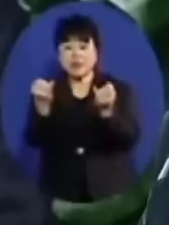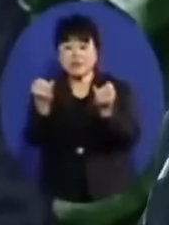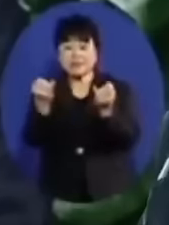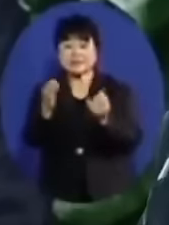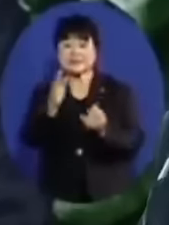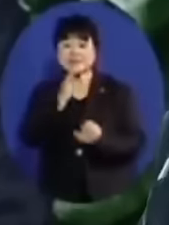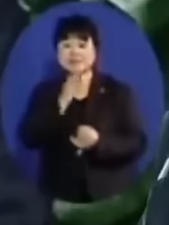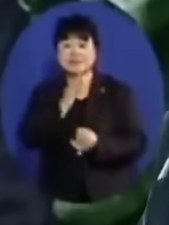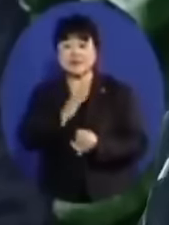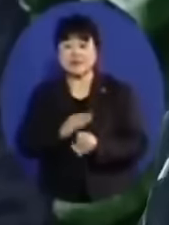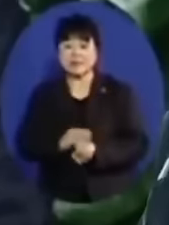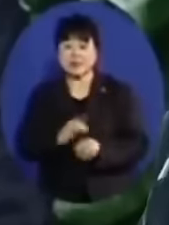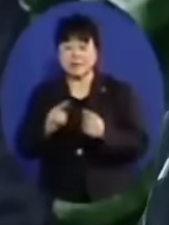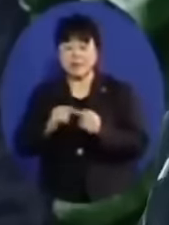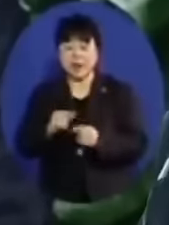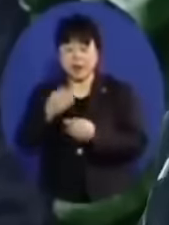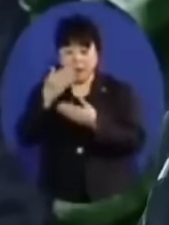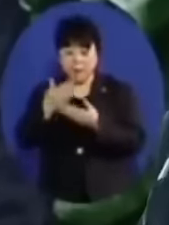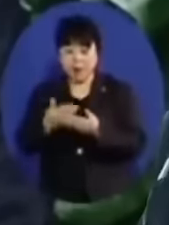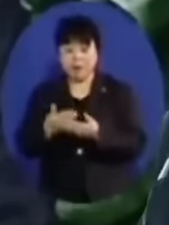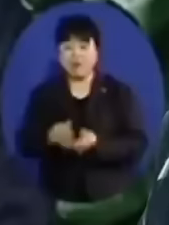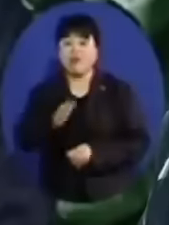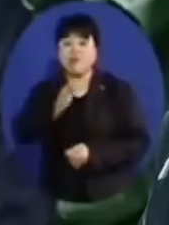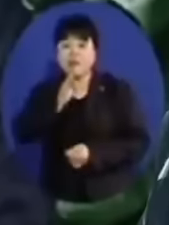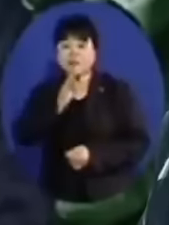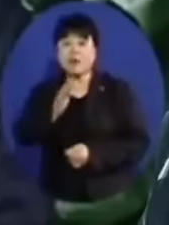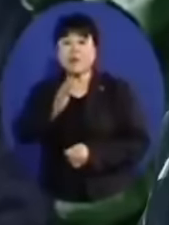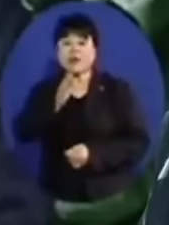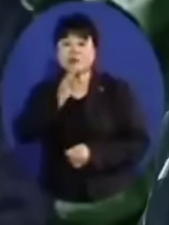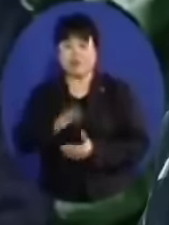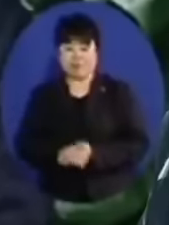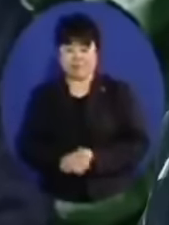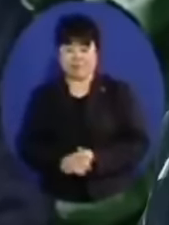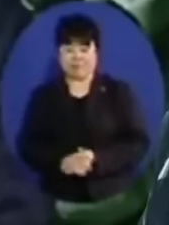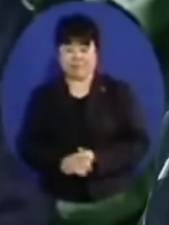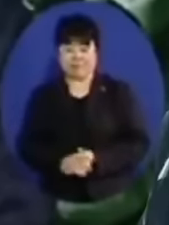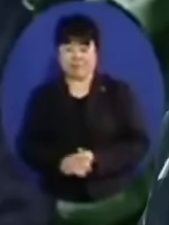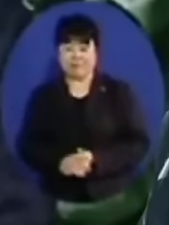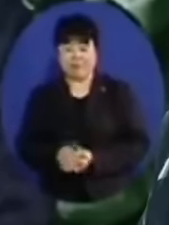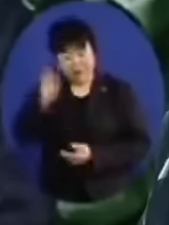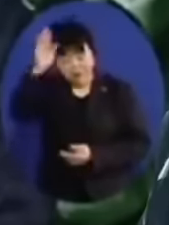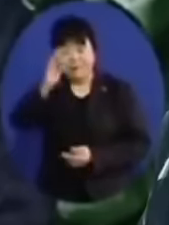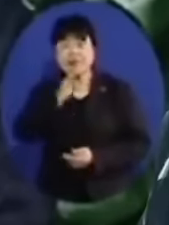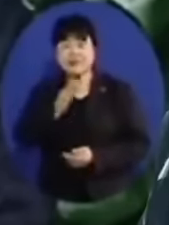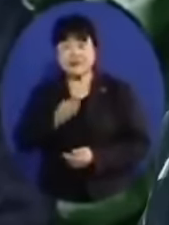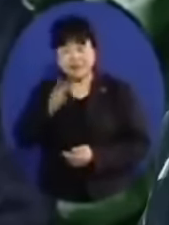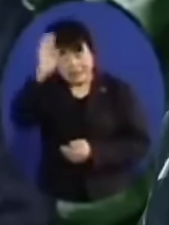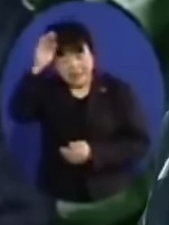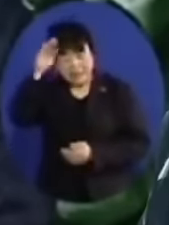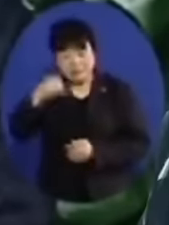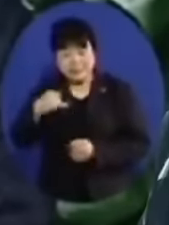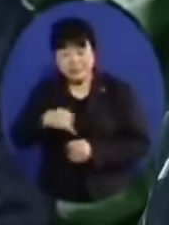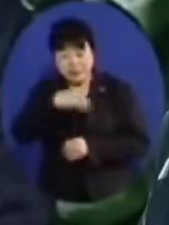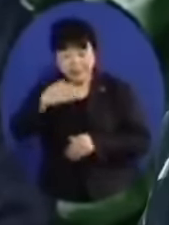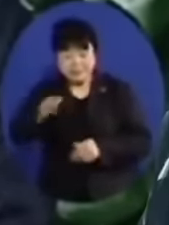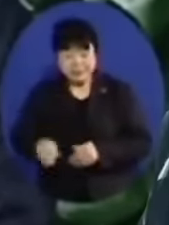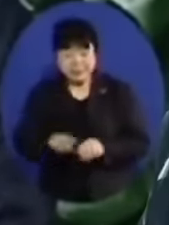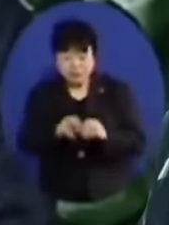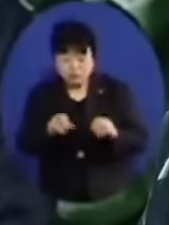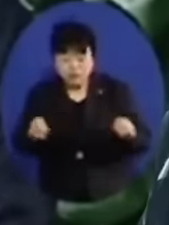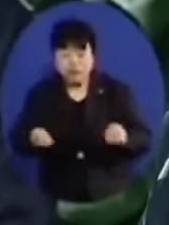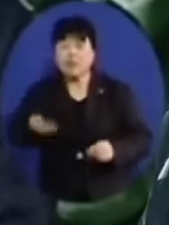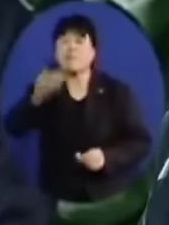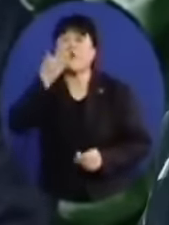여인이 신속히 그 말을 받아서 맞습니다. 그러나 개들도 자녀들 밥상 밑에 떨어지는